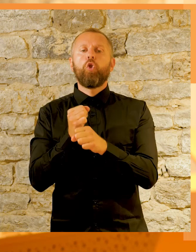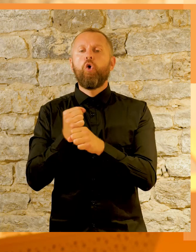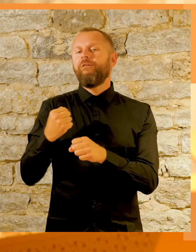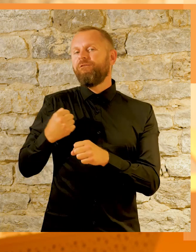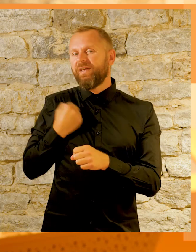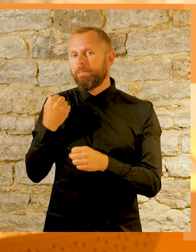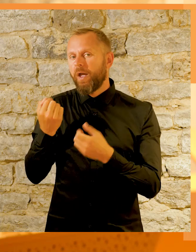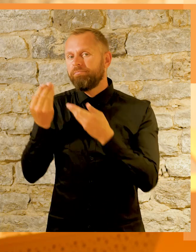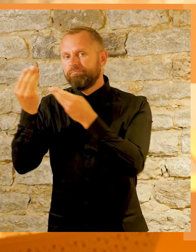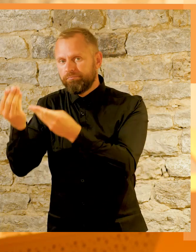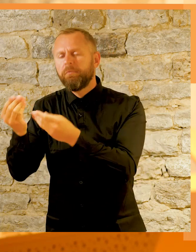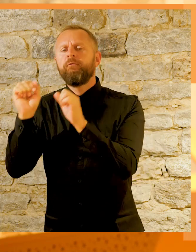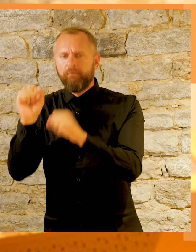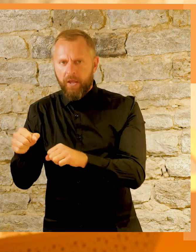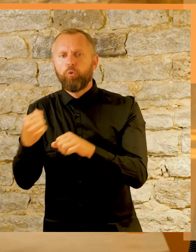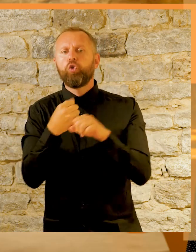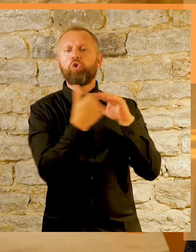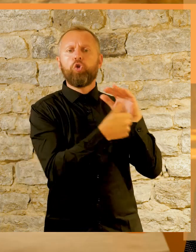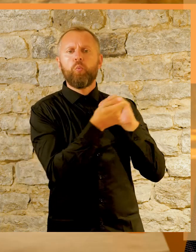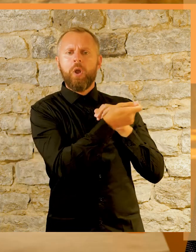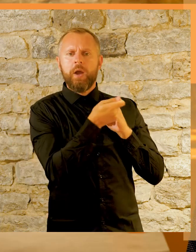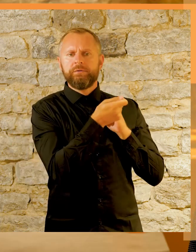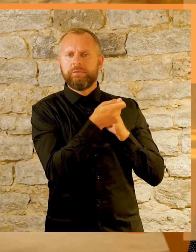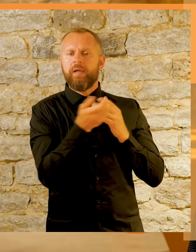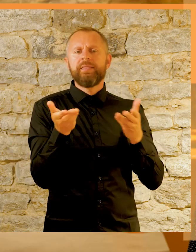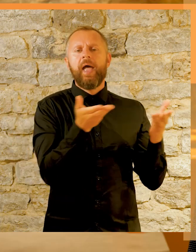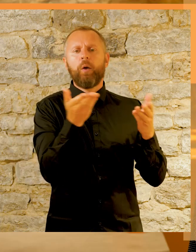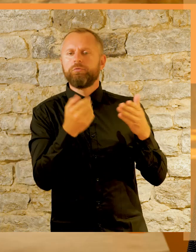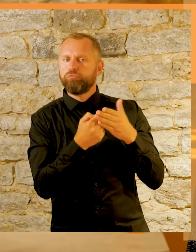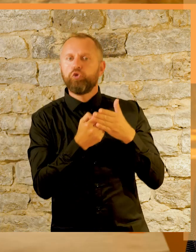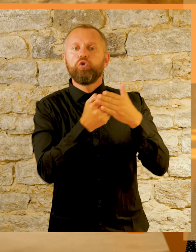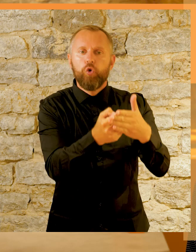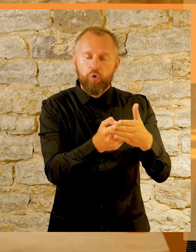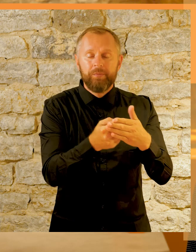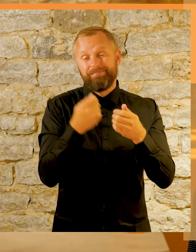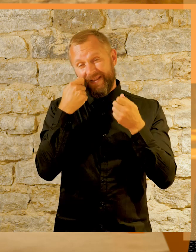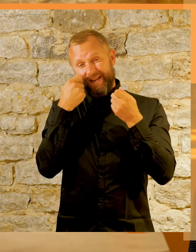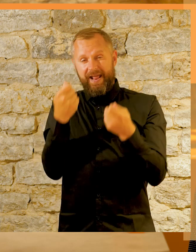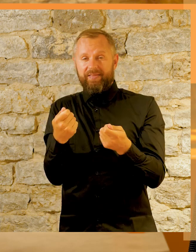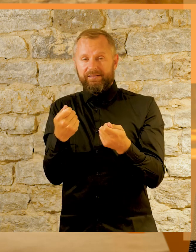sotsiaalmaksusoodustus on üks hea toetusvõimalus tööandjale.